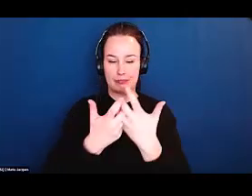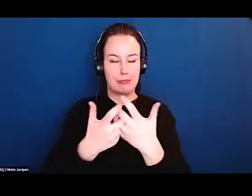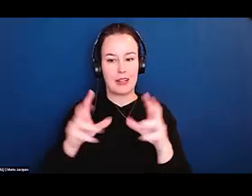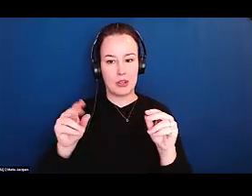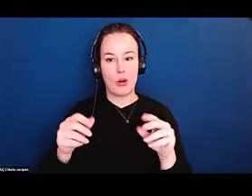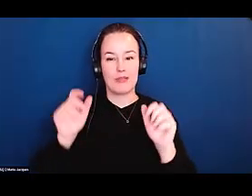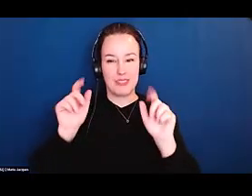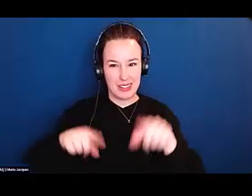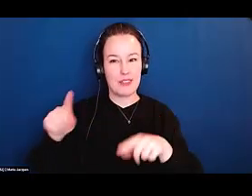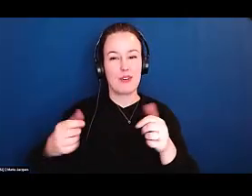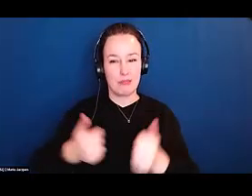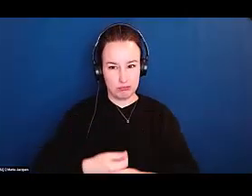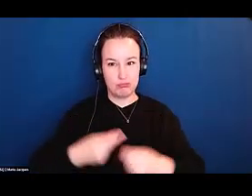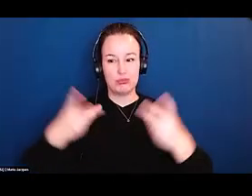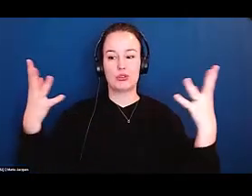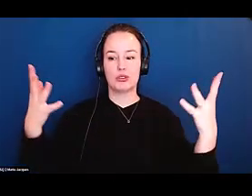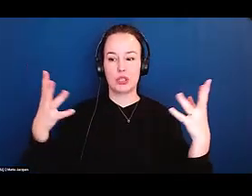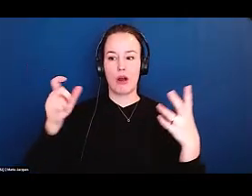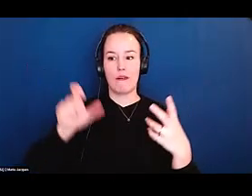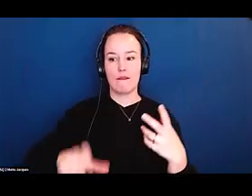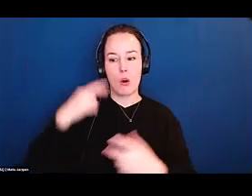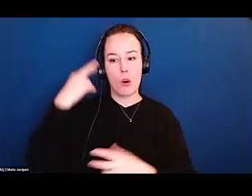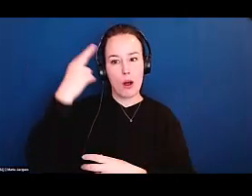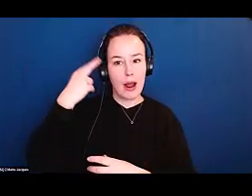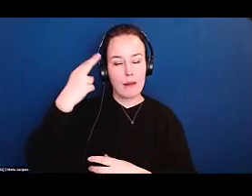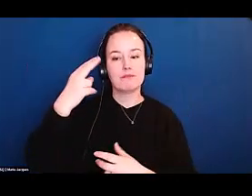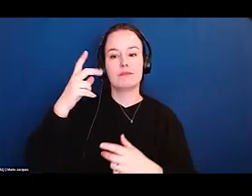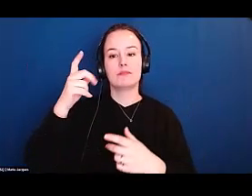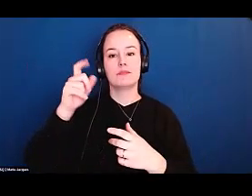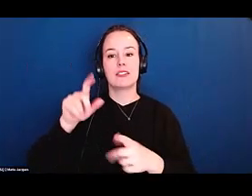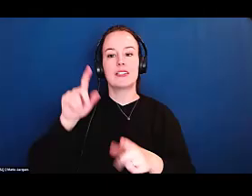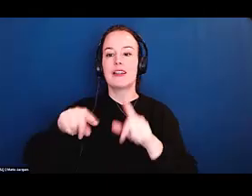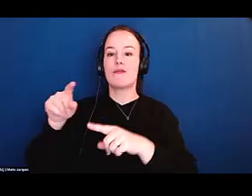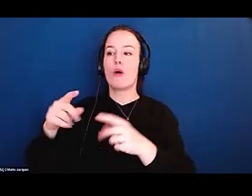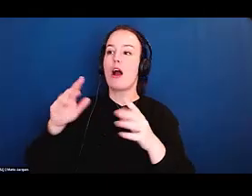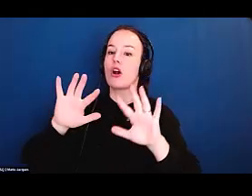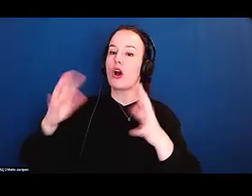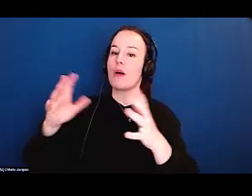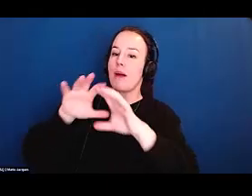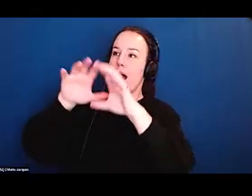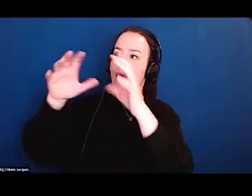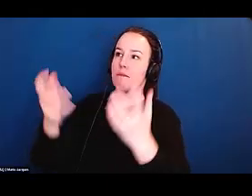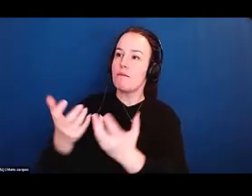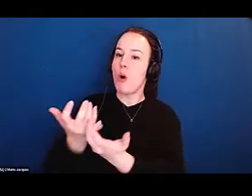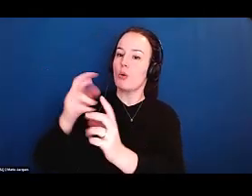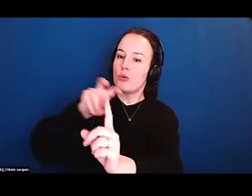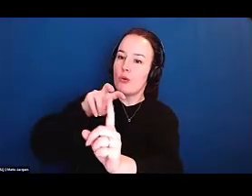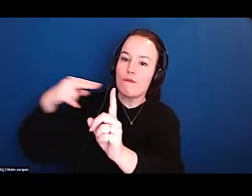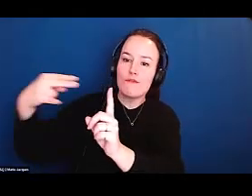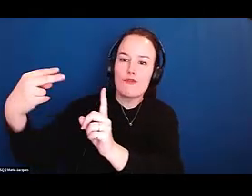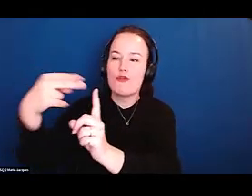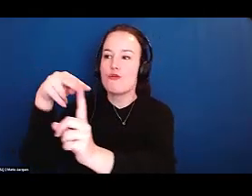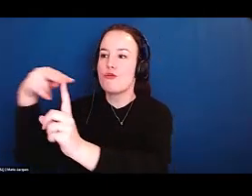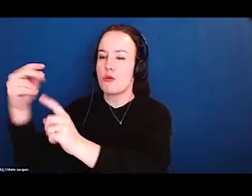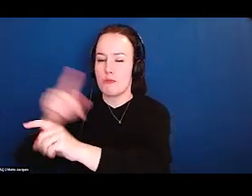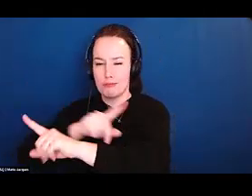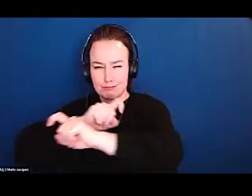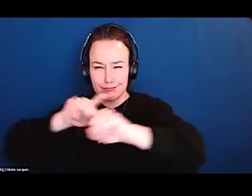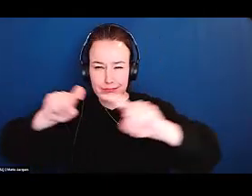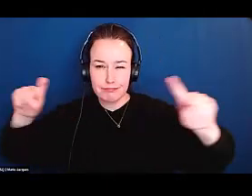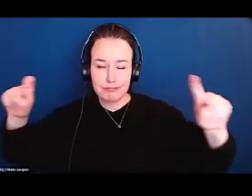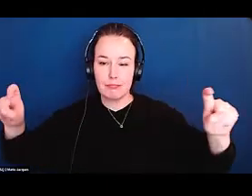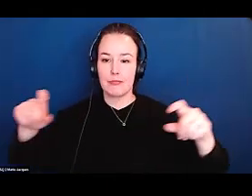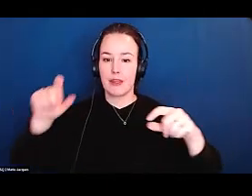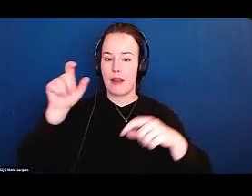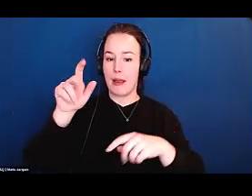des vérités multiples. Il faut aussi se rappeler qu'il y a différentes manières de voir le monde, différentes perspectives pour voir le